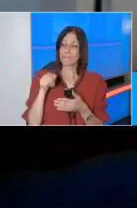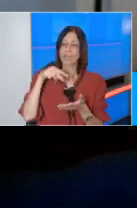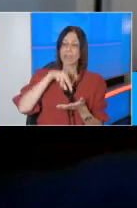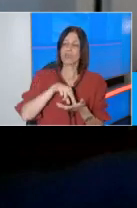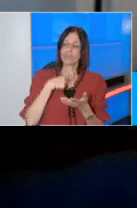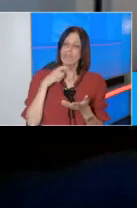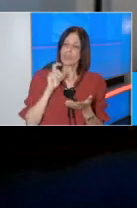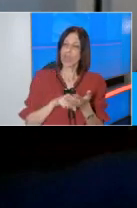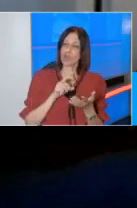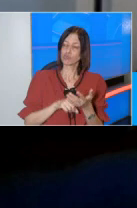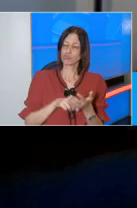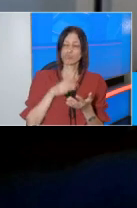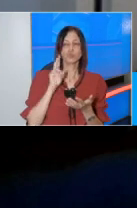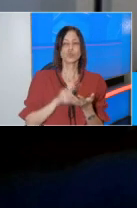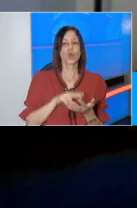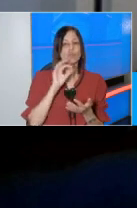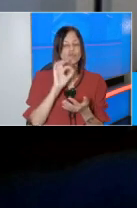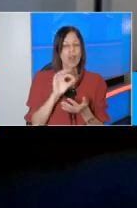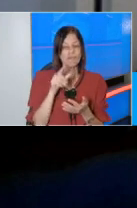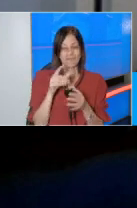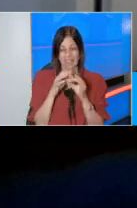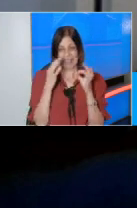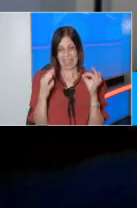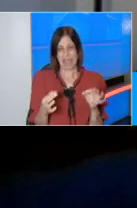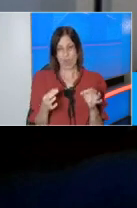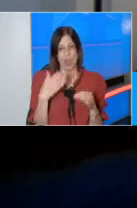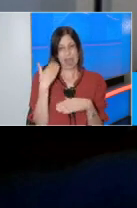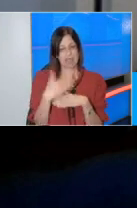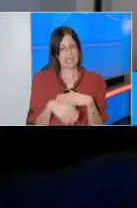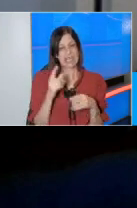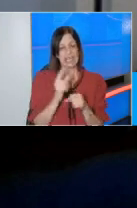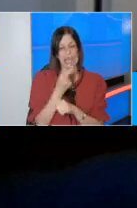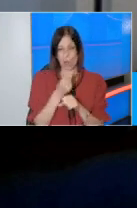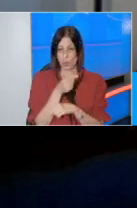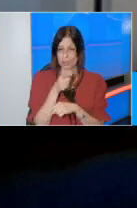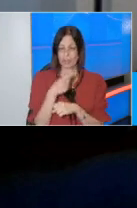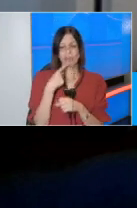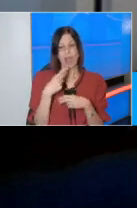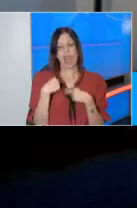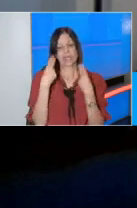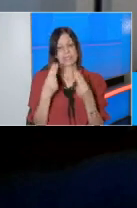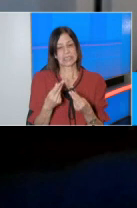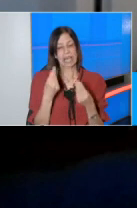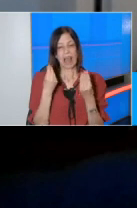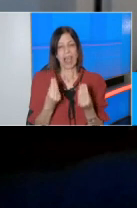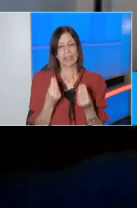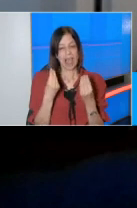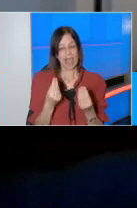ודרשו את הזכויות שלהם. ואז התחילו באמת להפסיק את ההתעללות הזאת, ולהחזיר לאט לאט את